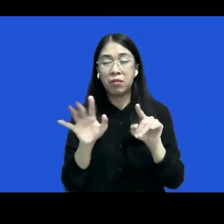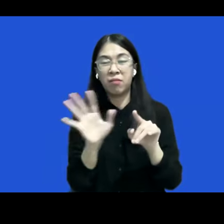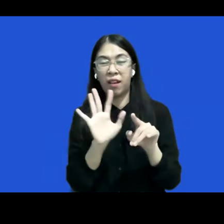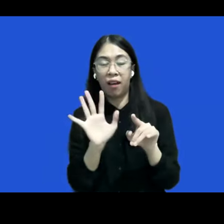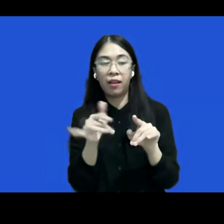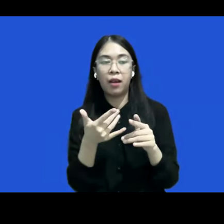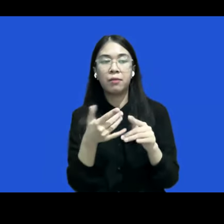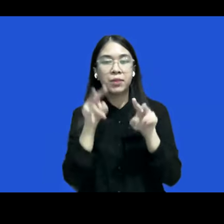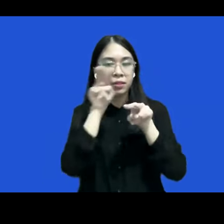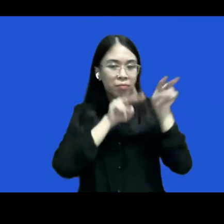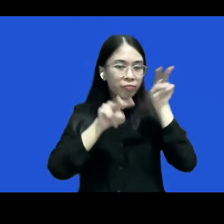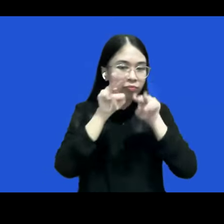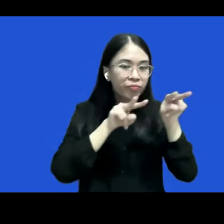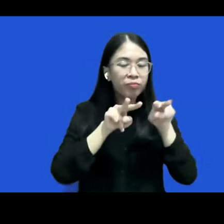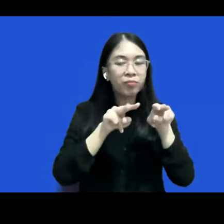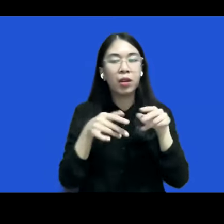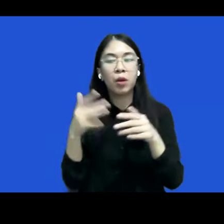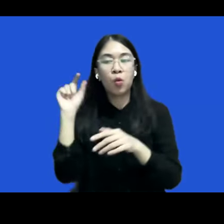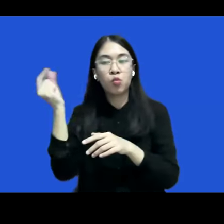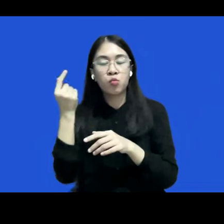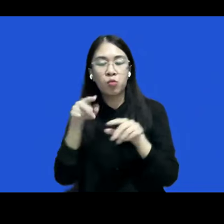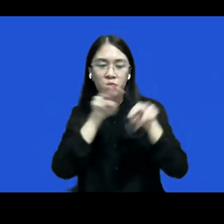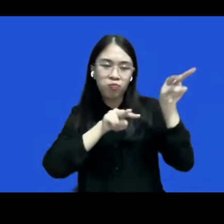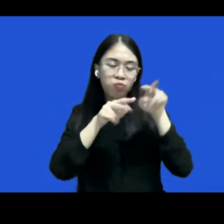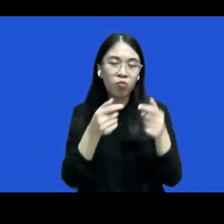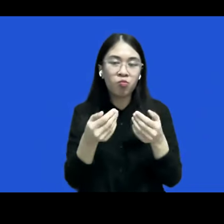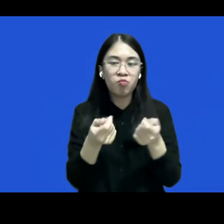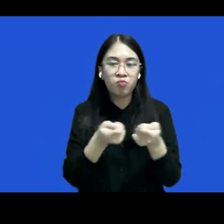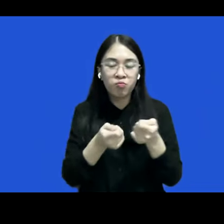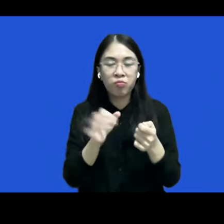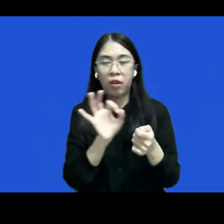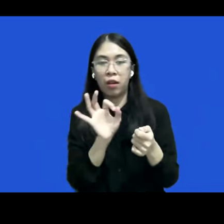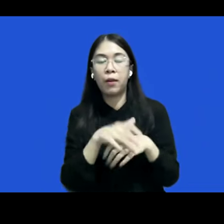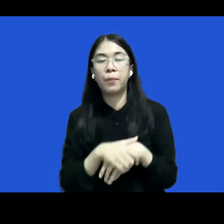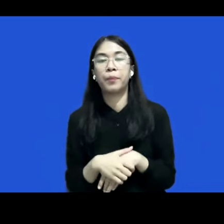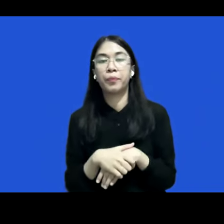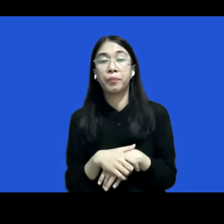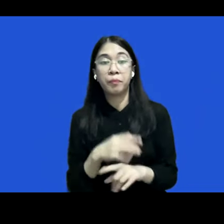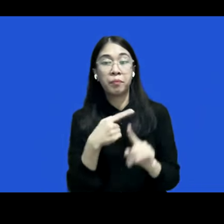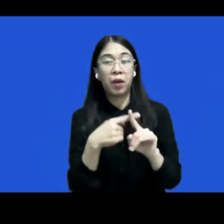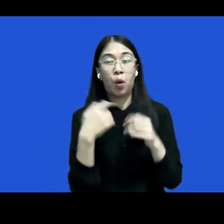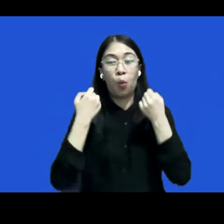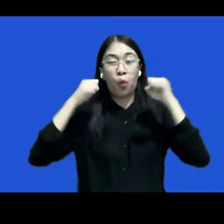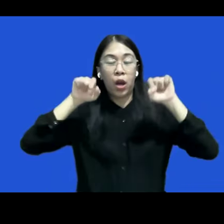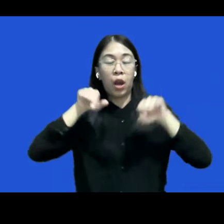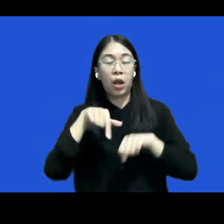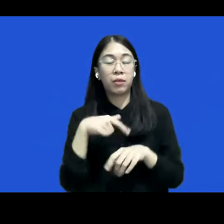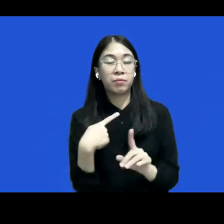mekanisme pengawasan dan kontrol publik yang ketat. Penambahan kewenangan dalam RUU Polri